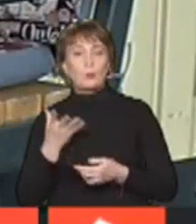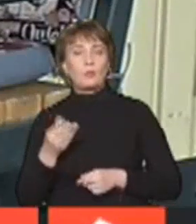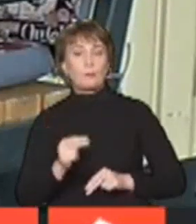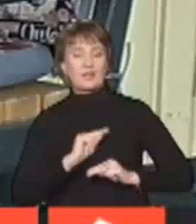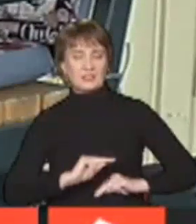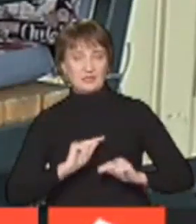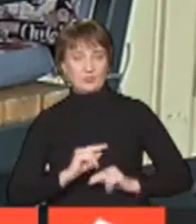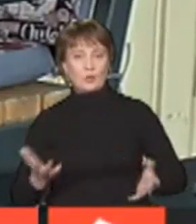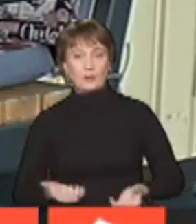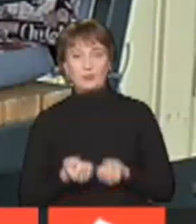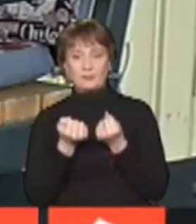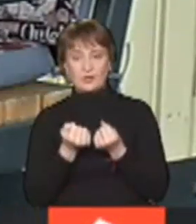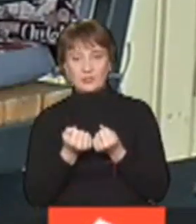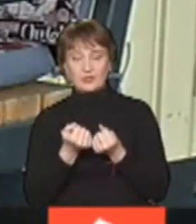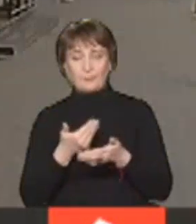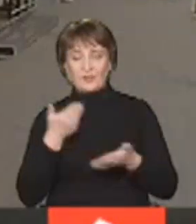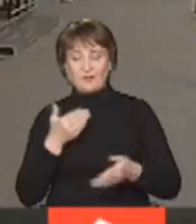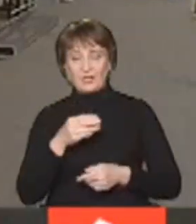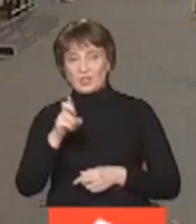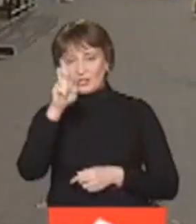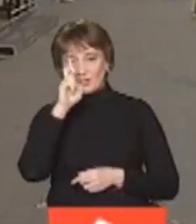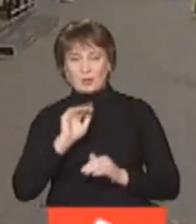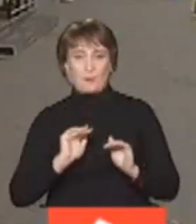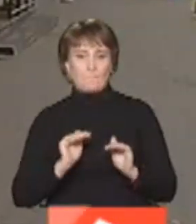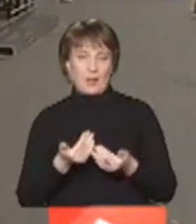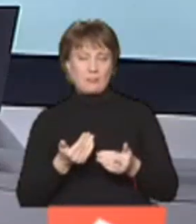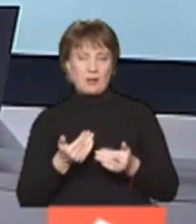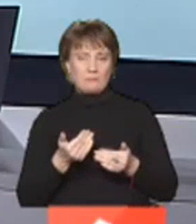На підтримку від держави у рестораторів мала надія.